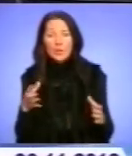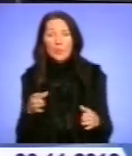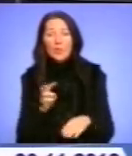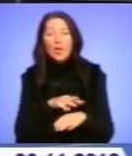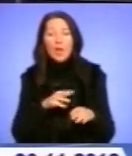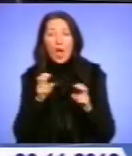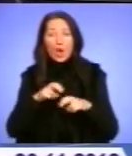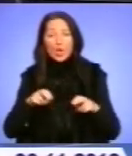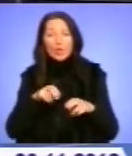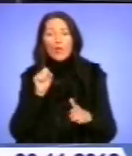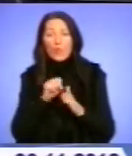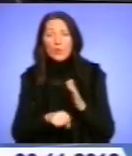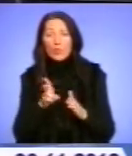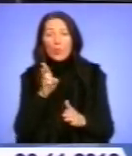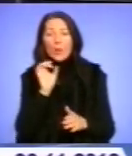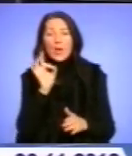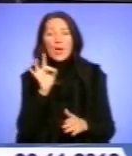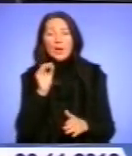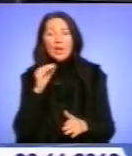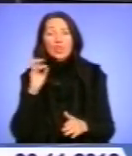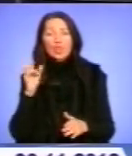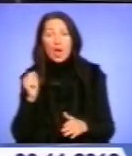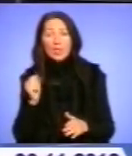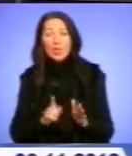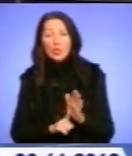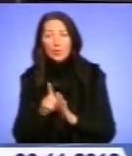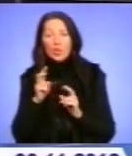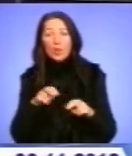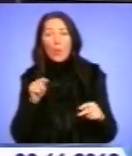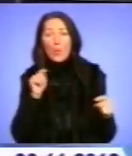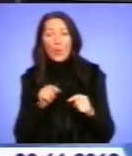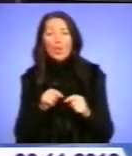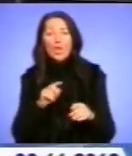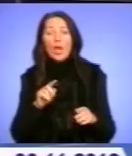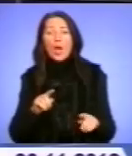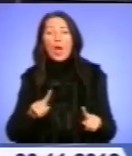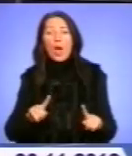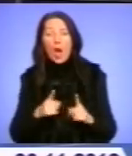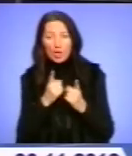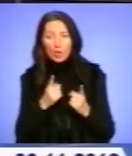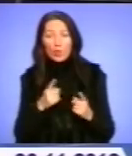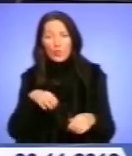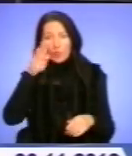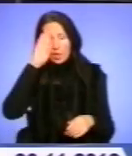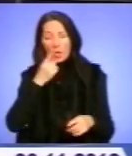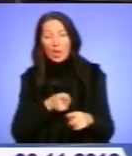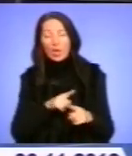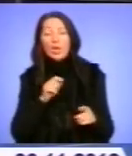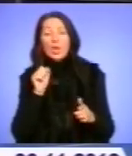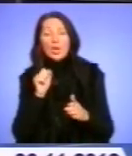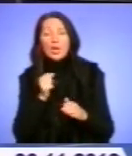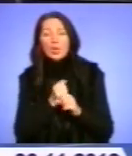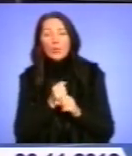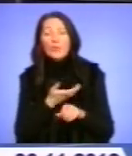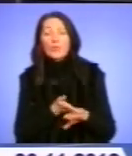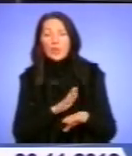Правоохоронці розслідують вбивство у Бережанах. Розпочато кримінальне провадження проти арештованого зломисника, який завдав тяжкі тілесні ушкодження